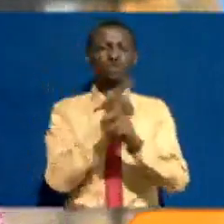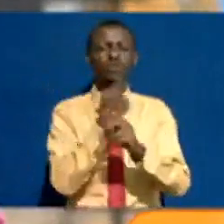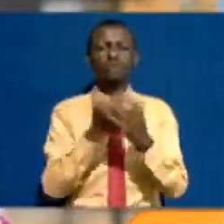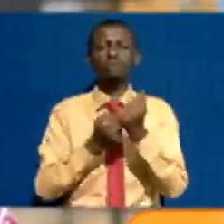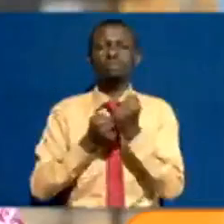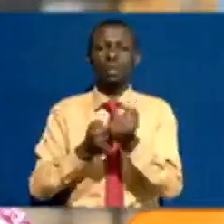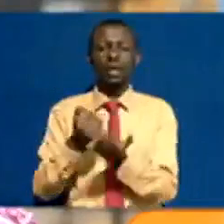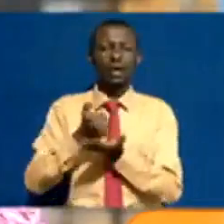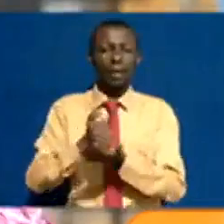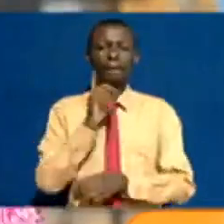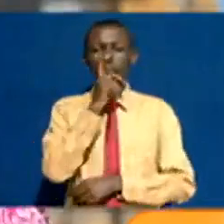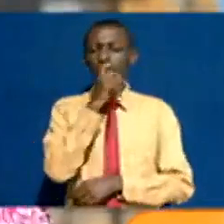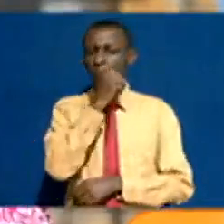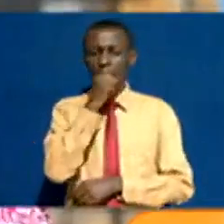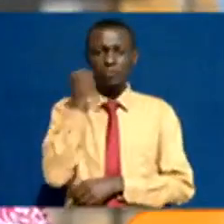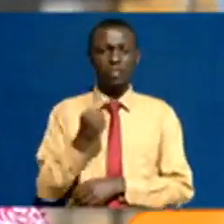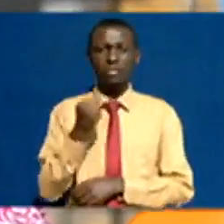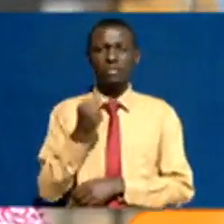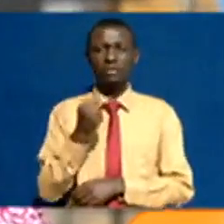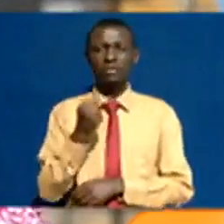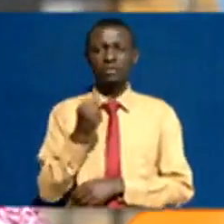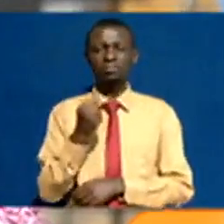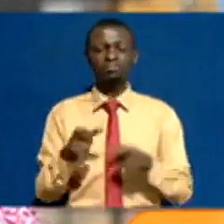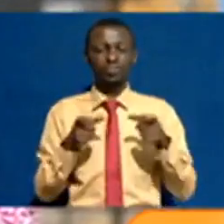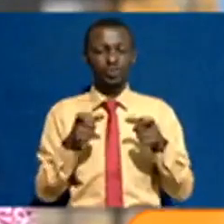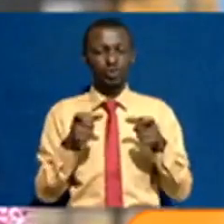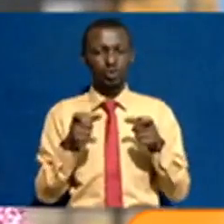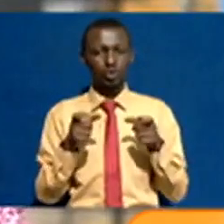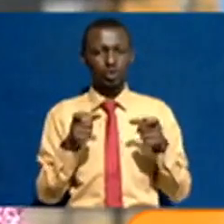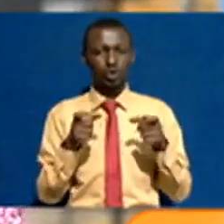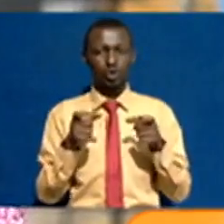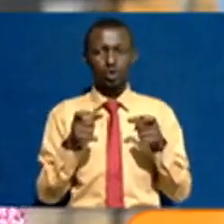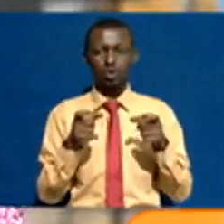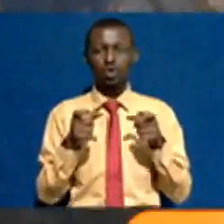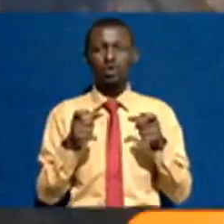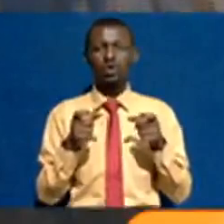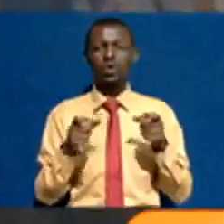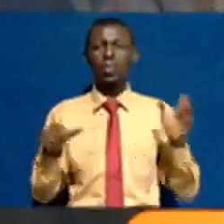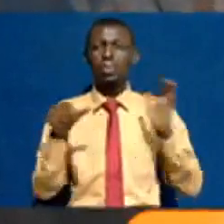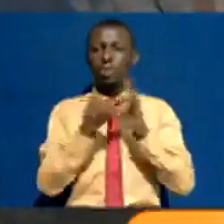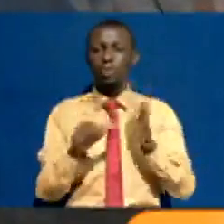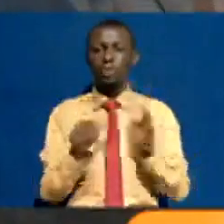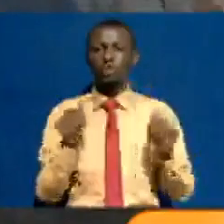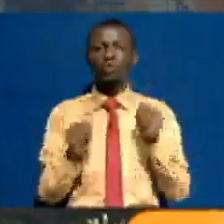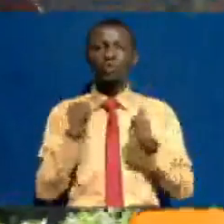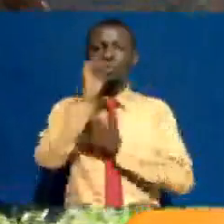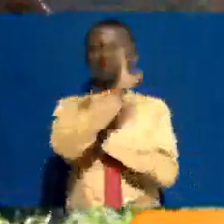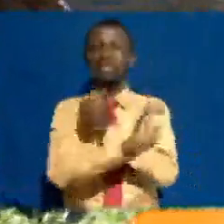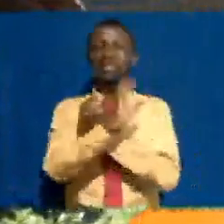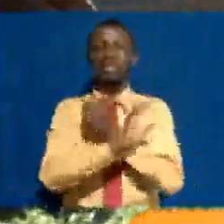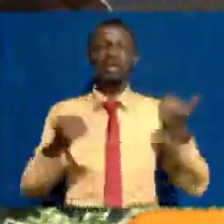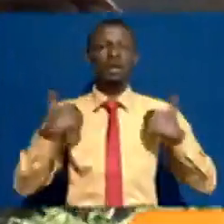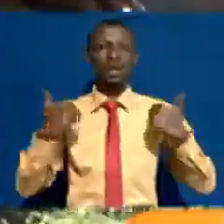handy to assist in mitigating in this kind of program that we have as a country.